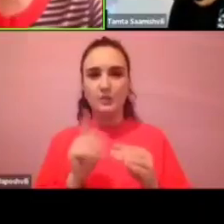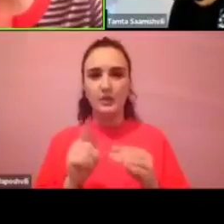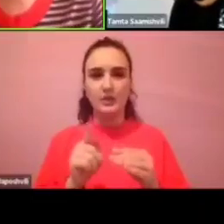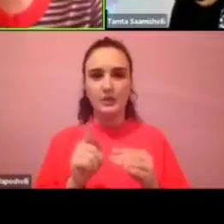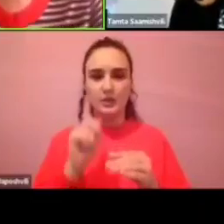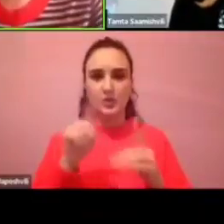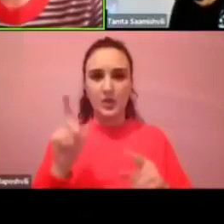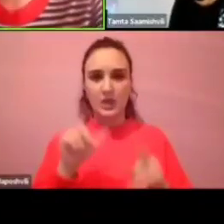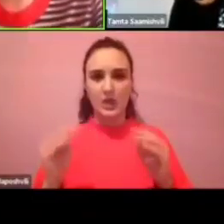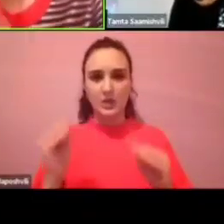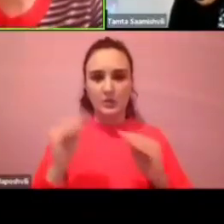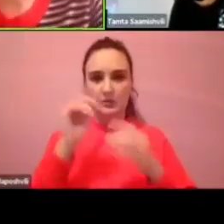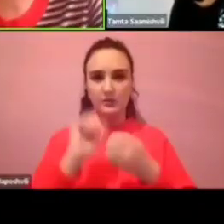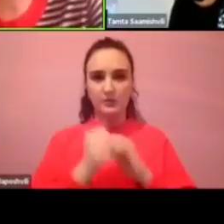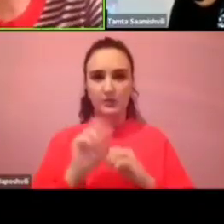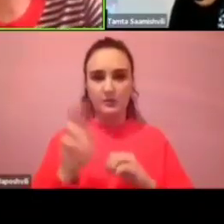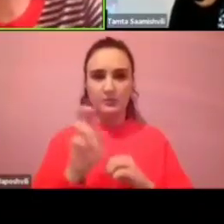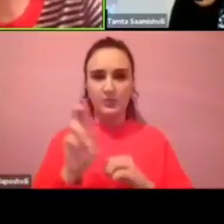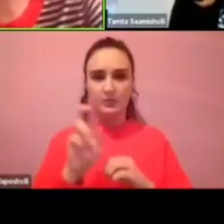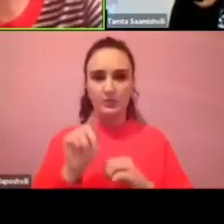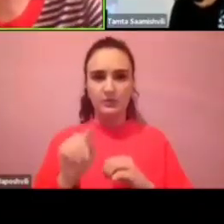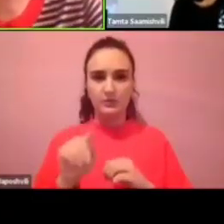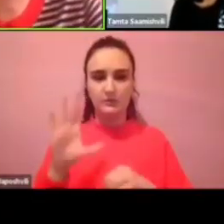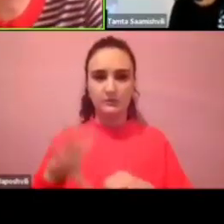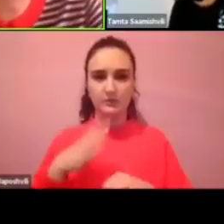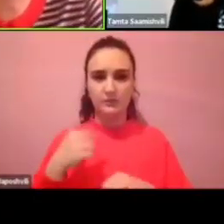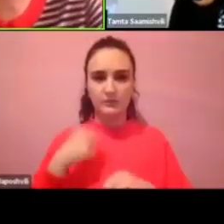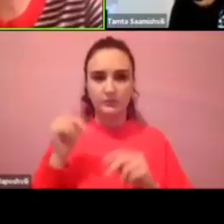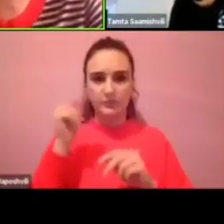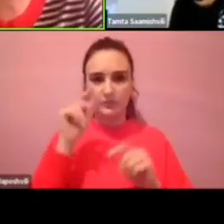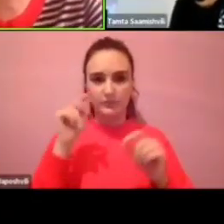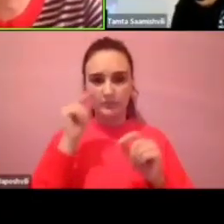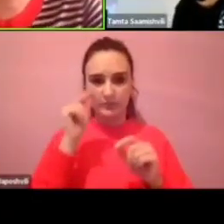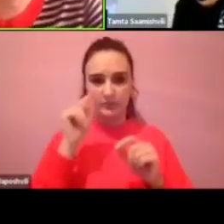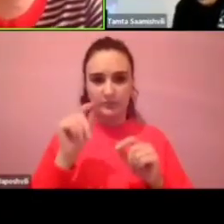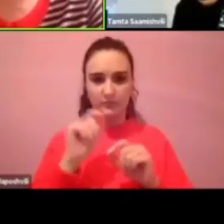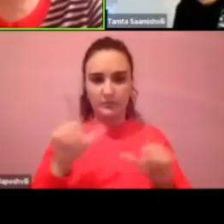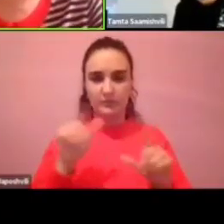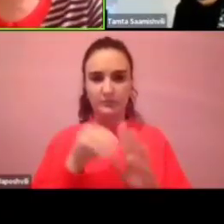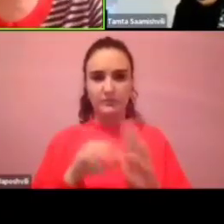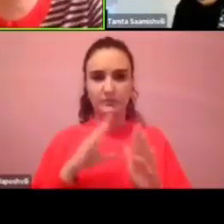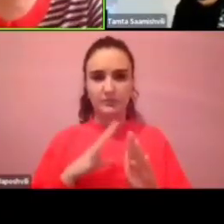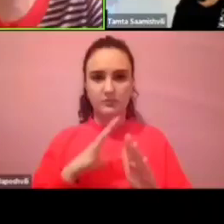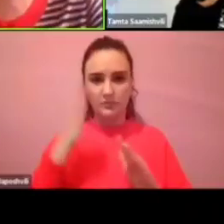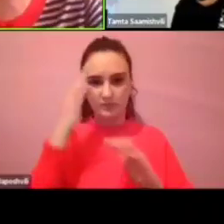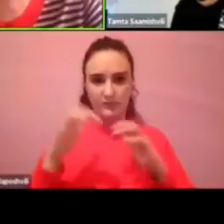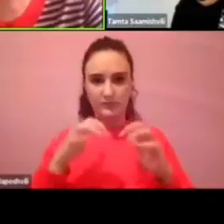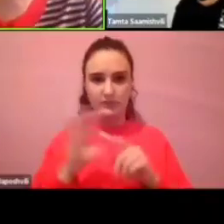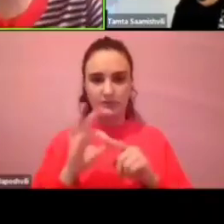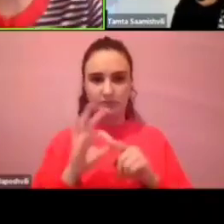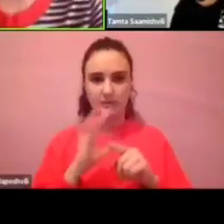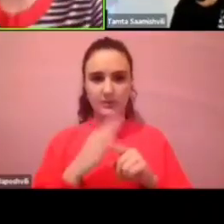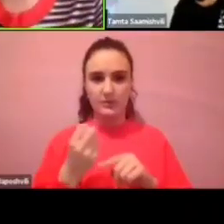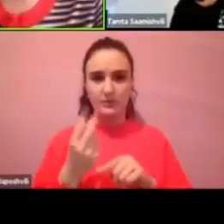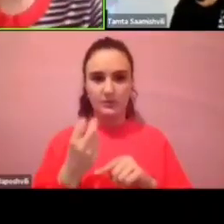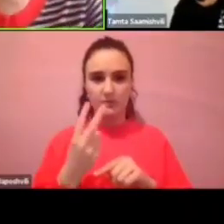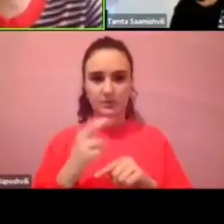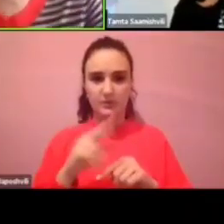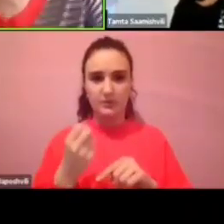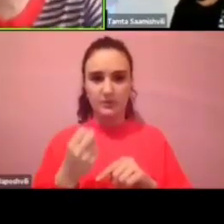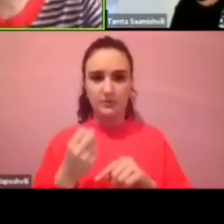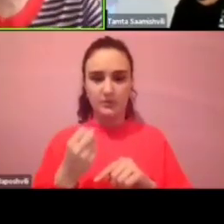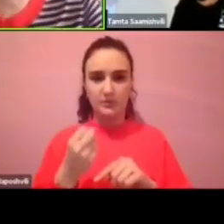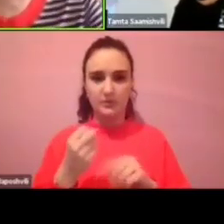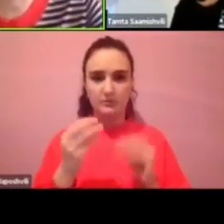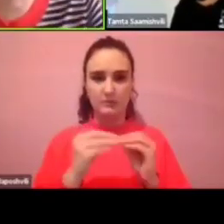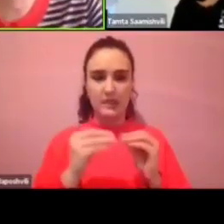ზოგს გახსოვთ, ან ბიოლოგიიდან გავდიოდით ჩვენ სკოლაში ვსწავლობდით ამას თავის ტვინის ნერვები არის 12 და ეს ცთომელი ნერვი